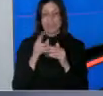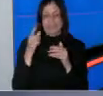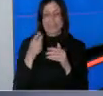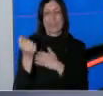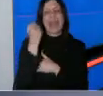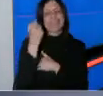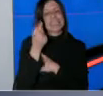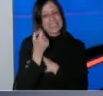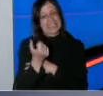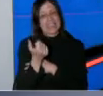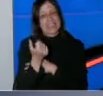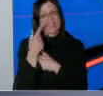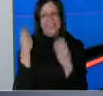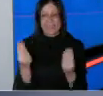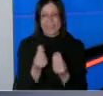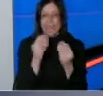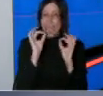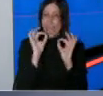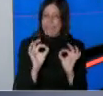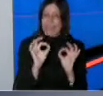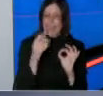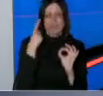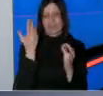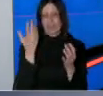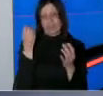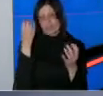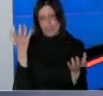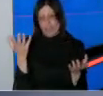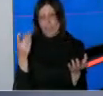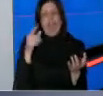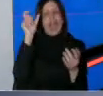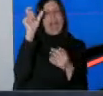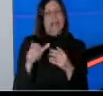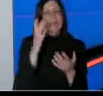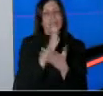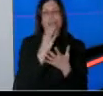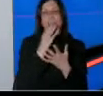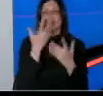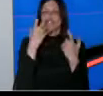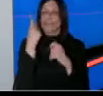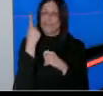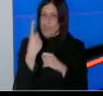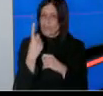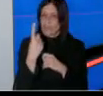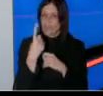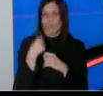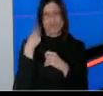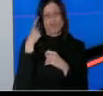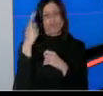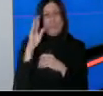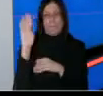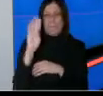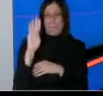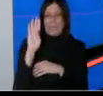מחזק קצת את ה... זה דבר אגב אמיתי, אני לא חושב שזה מופרך. תראה, בכל זאת הבן אדם כבר בן 71, ואני חושב